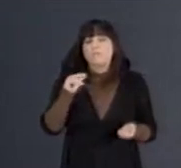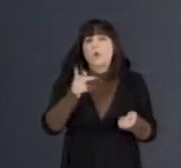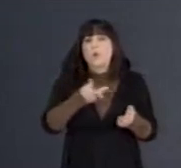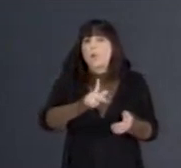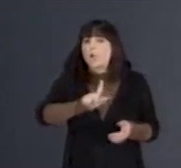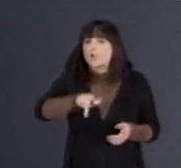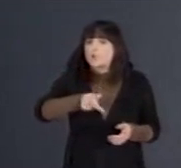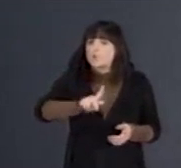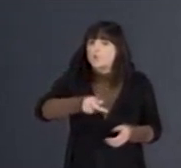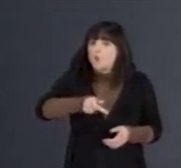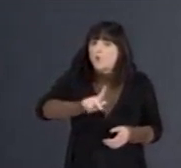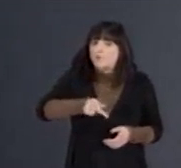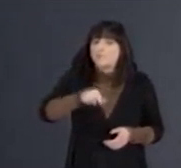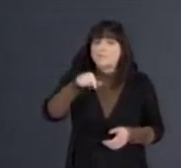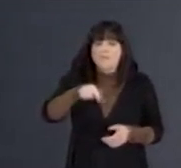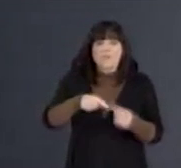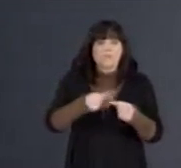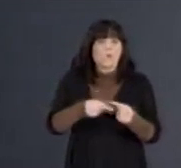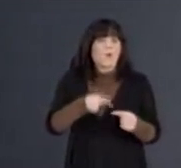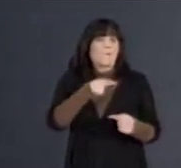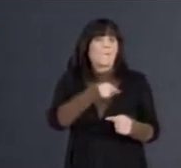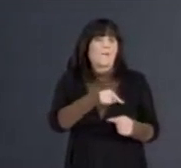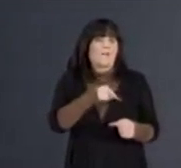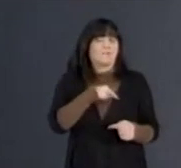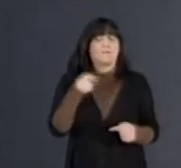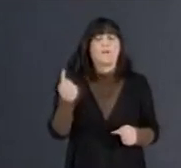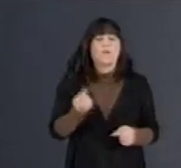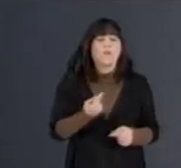l-stadħie kienet kaz nazjonali, għalix għax